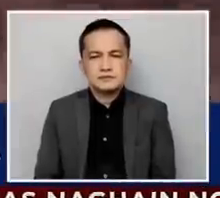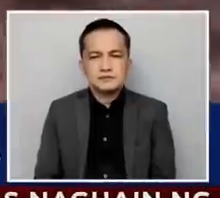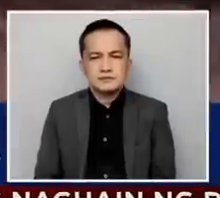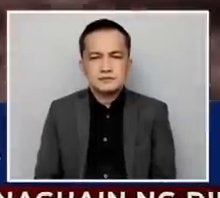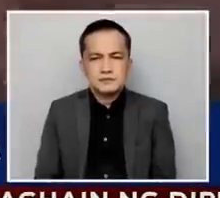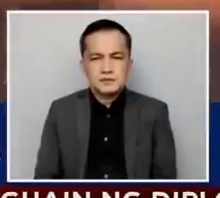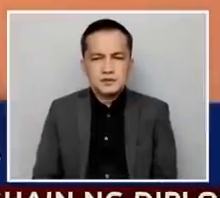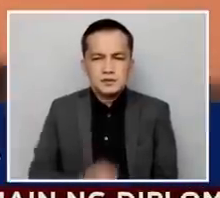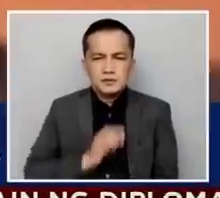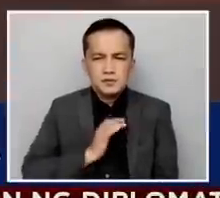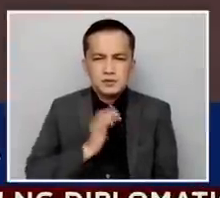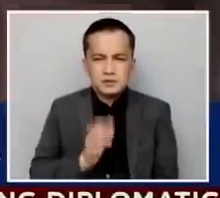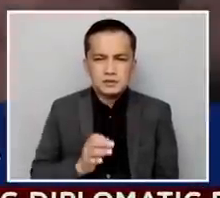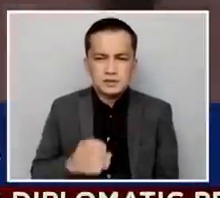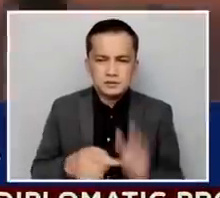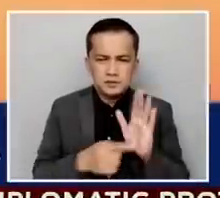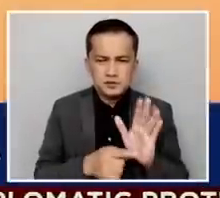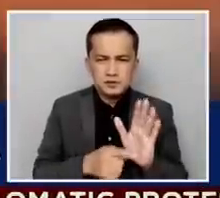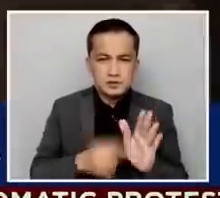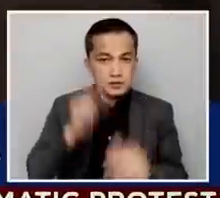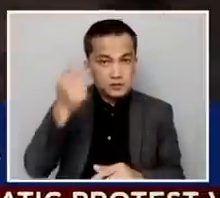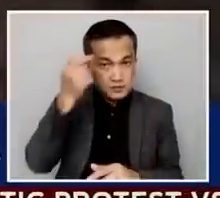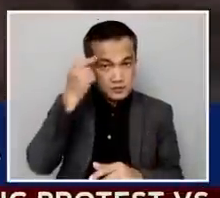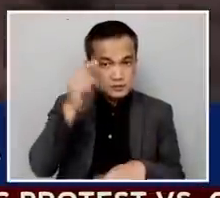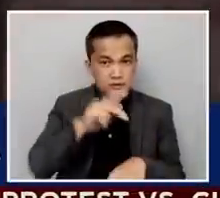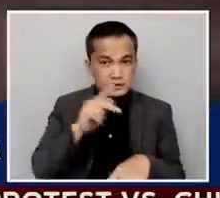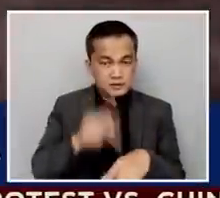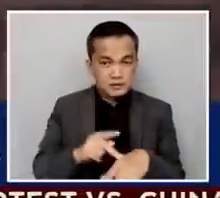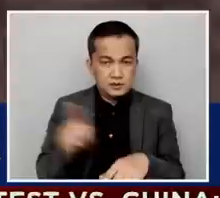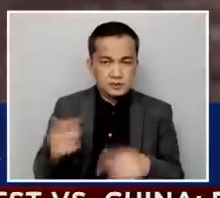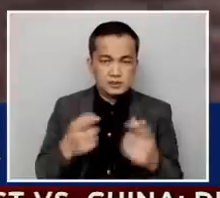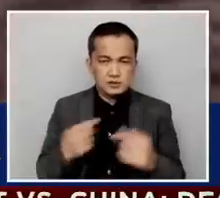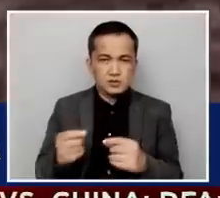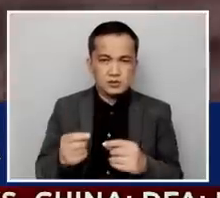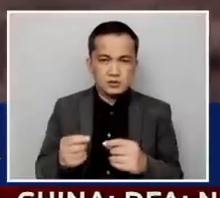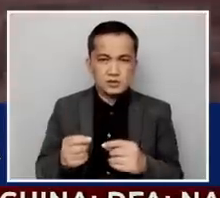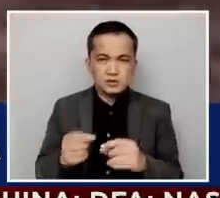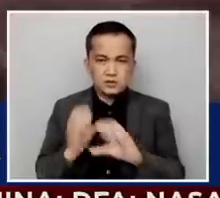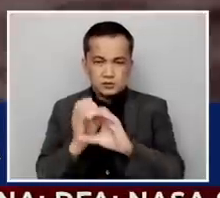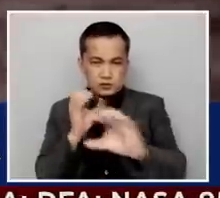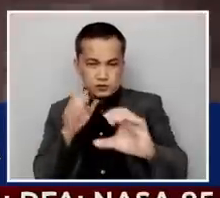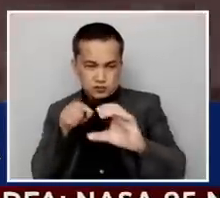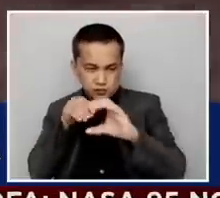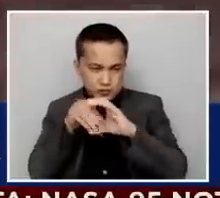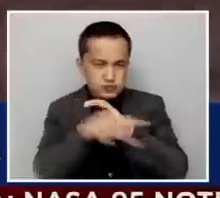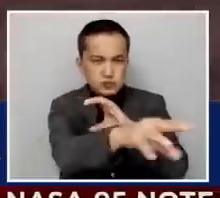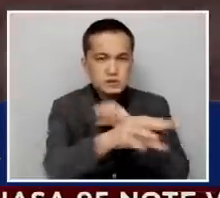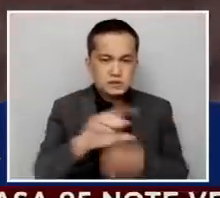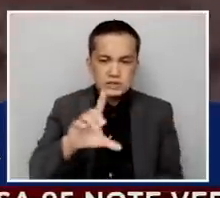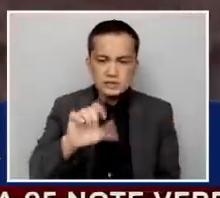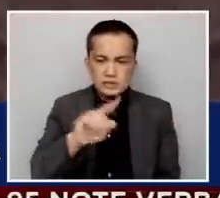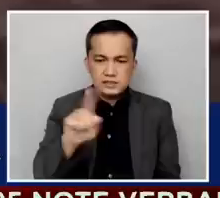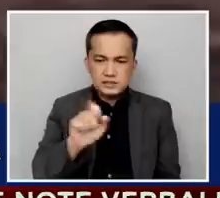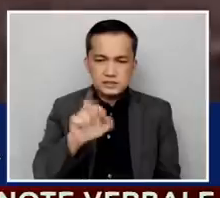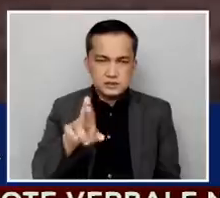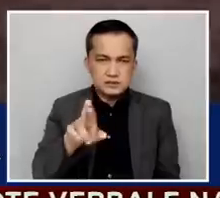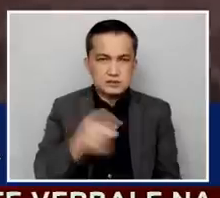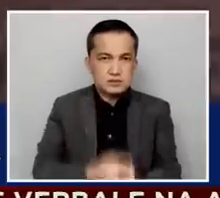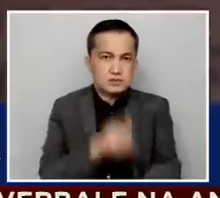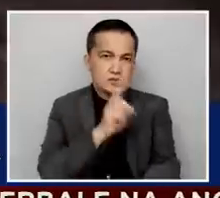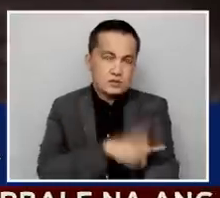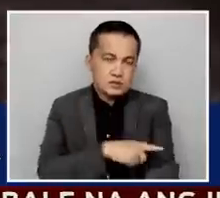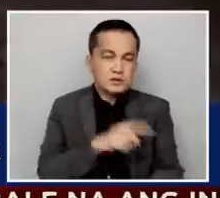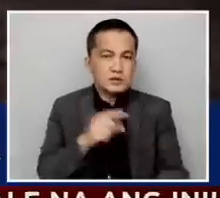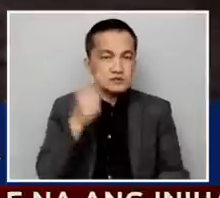Formal nang ipinrotesta ng gobyerno ng Pilipinas ang ginawang panunutok ng Chinese Coast Guard ng military-grade laser sa